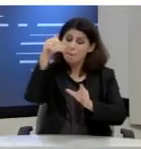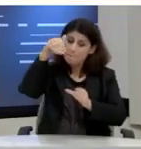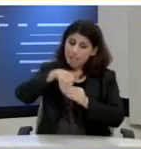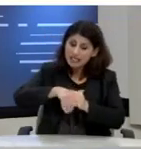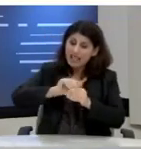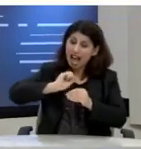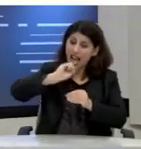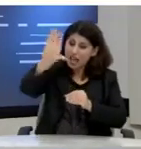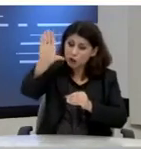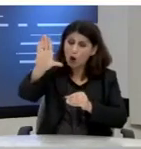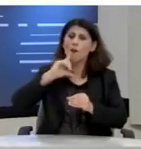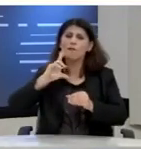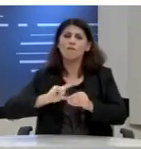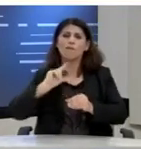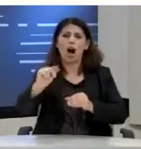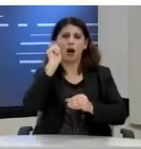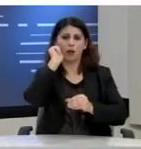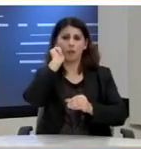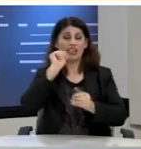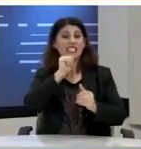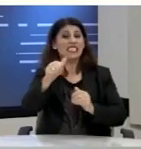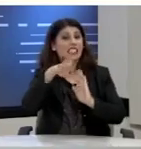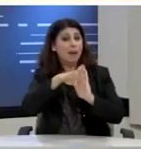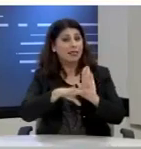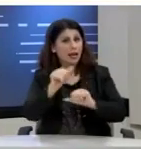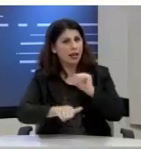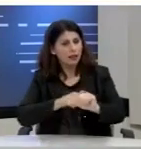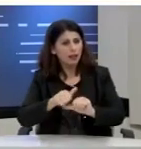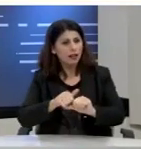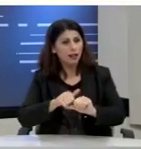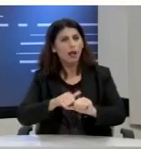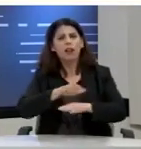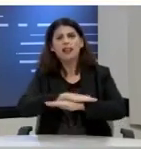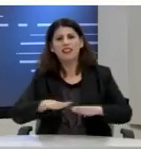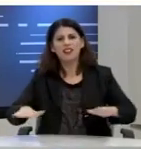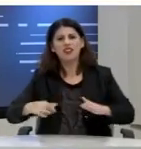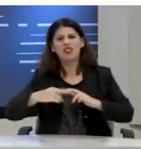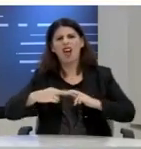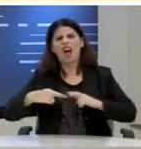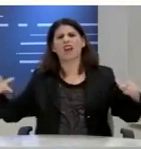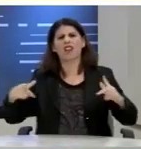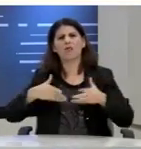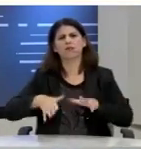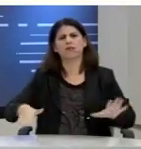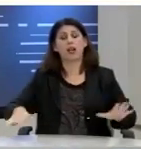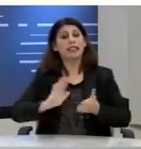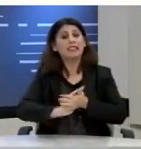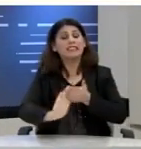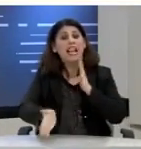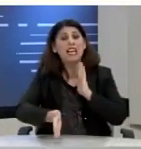και τις εσωτερικές. Έγινε συνταγματική αλλαγή. Θα τελειώσει η οικιδρική προπαγάνδα. Τελειώσαμε με τον